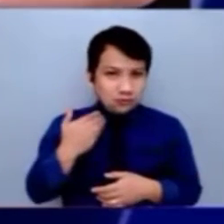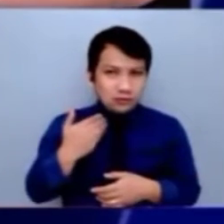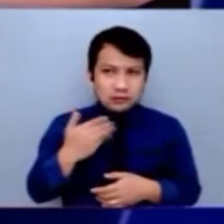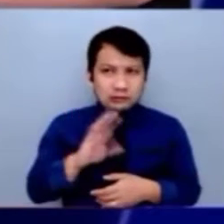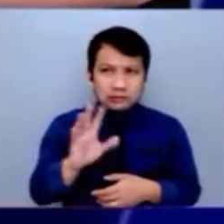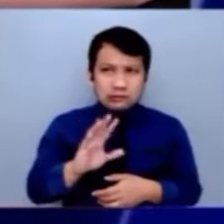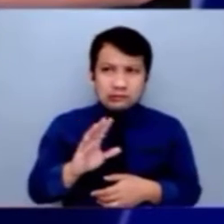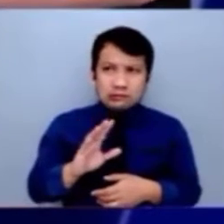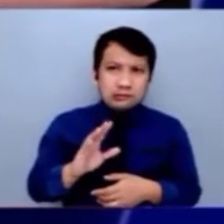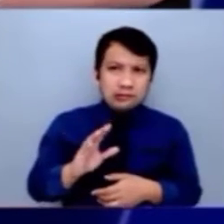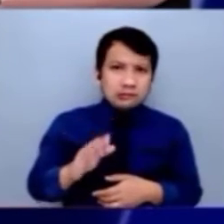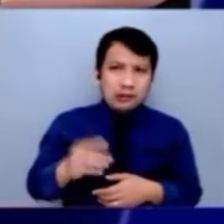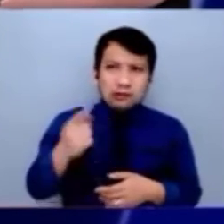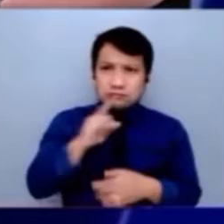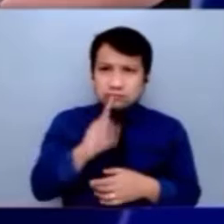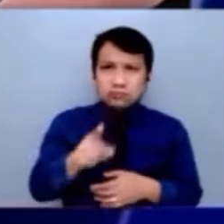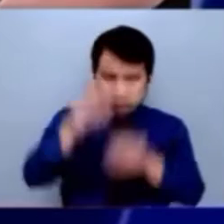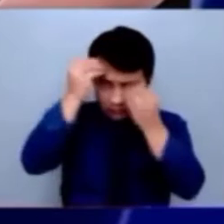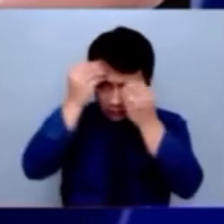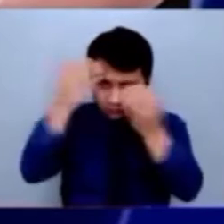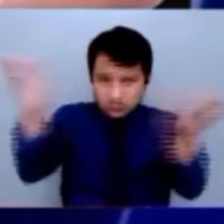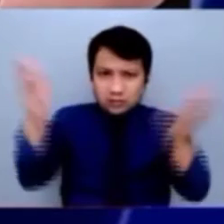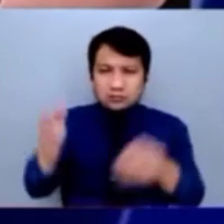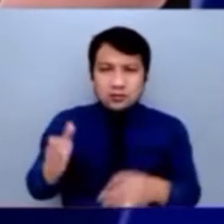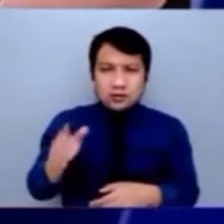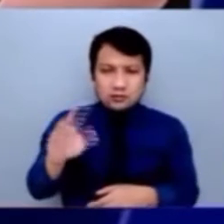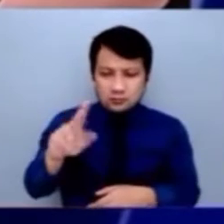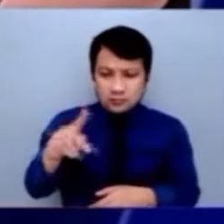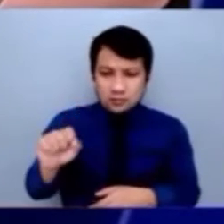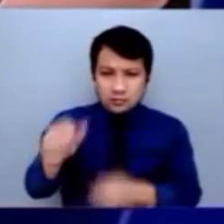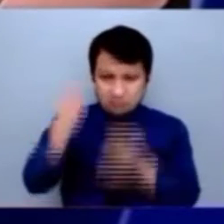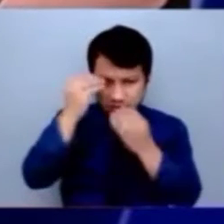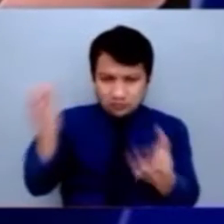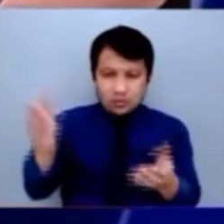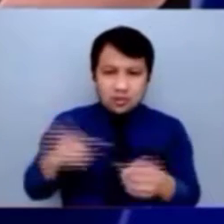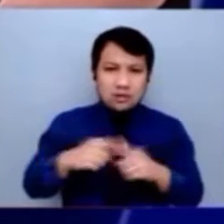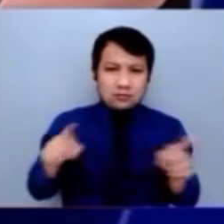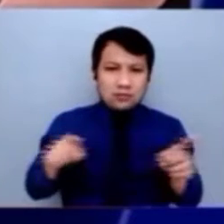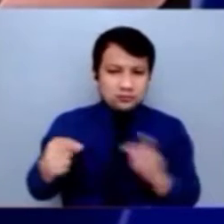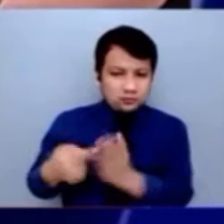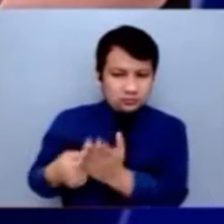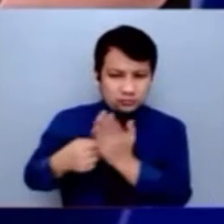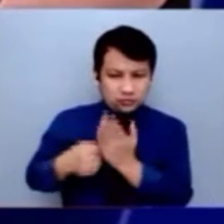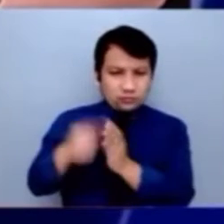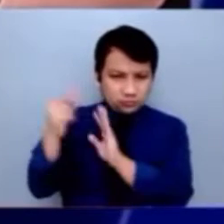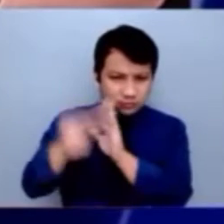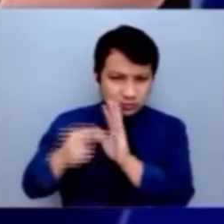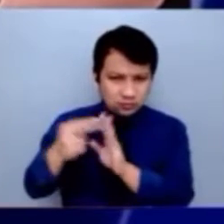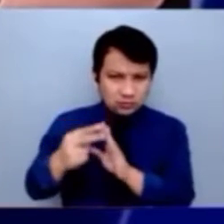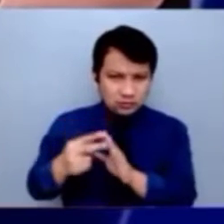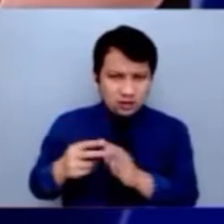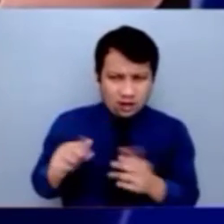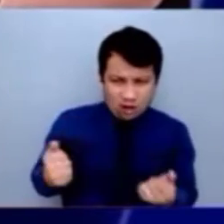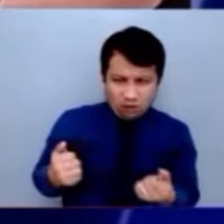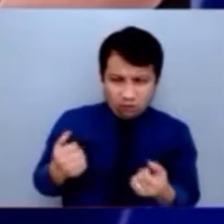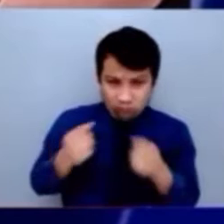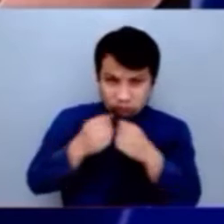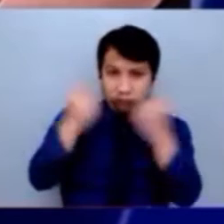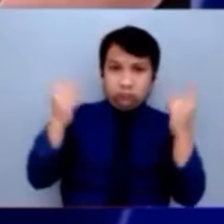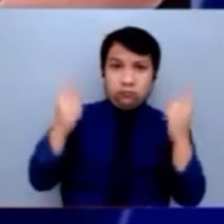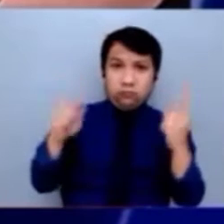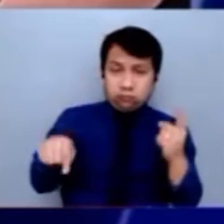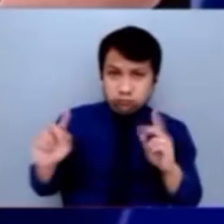kung gaano magiging ganon kalakas itong bagyong Odette. Pero sa pinakita mo sa mga videos mo, paano ba? Nagkagulatan ba? Hindi